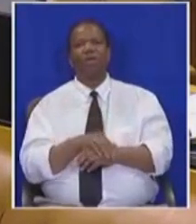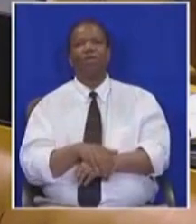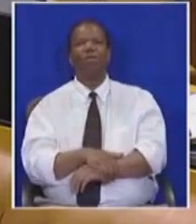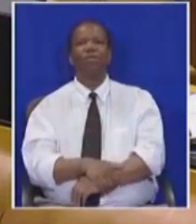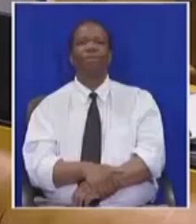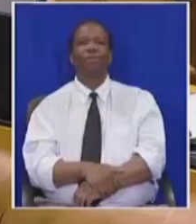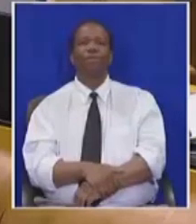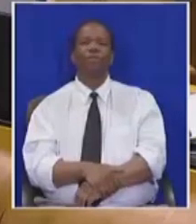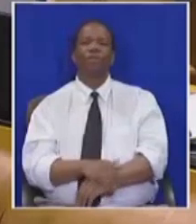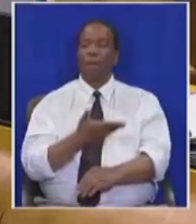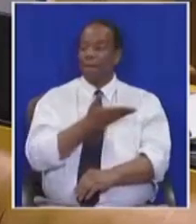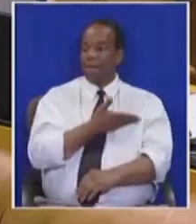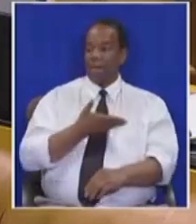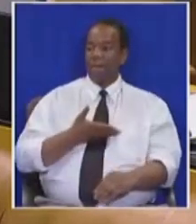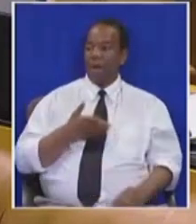Mama Khawula,